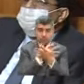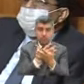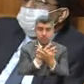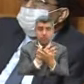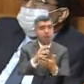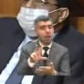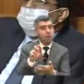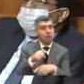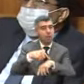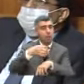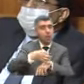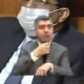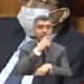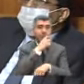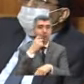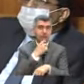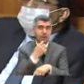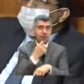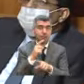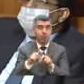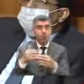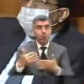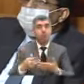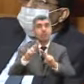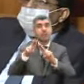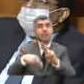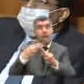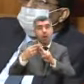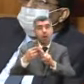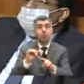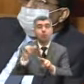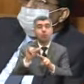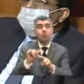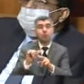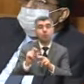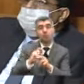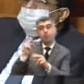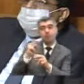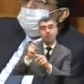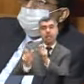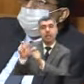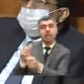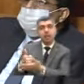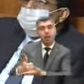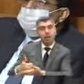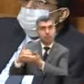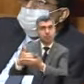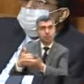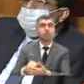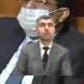معروف التاريخ ديالو، وبالتالي كان اليوم الجواب ديالكم السيد الوزير تقولنا هاد التعويضات اللي غادي نقدموا للمواطنين اكثر من